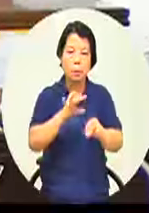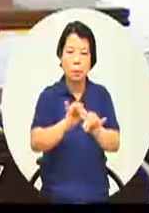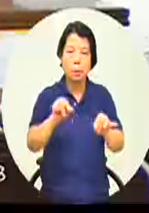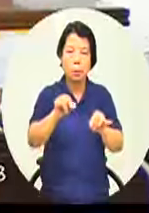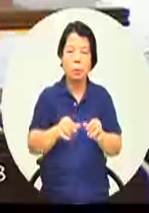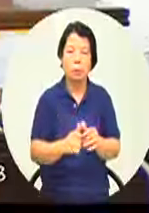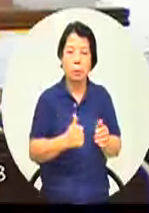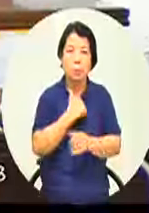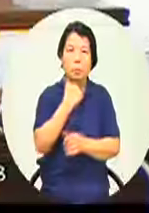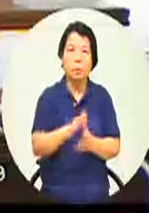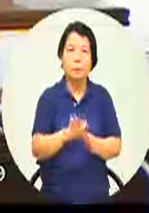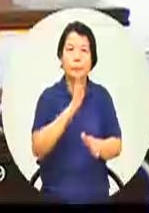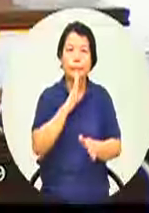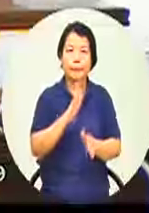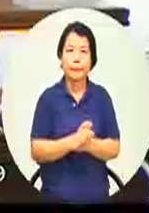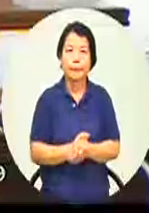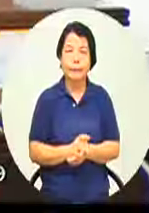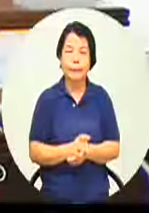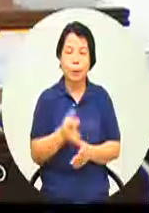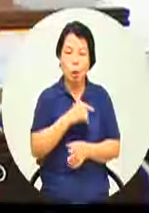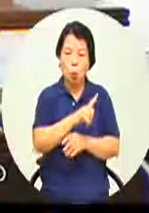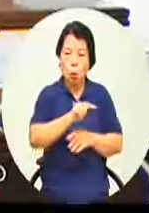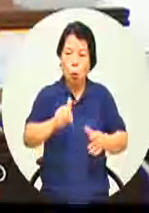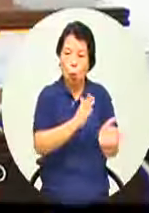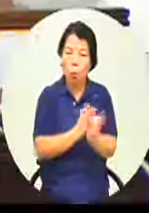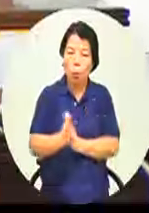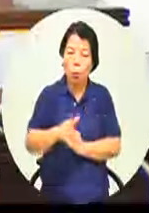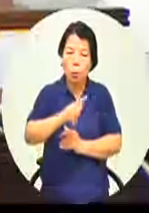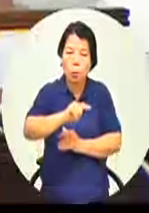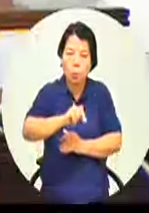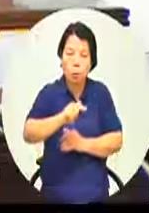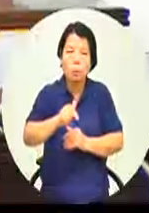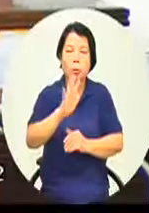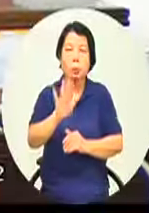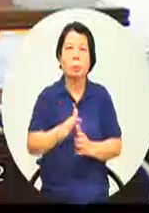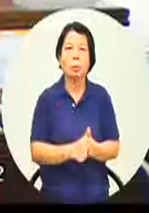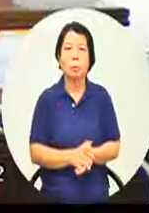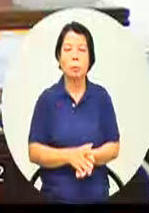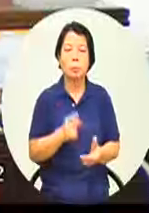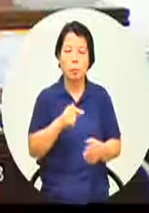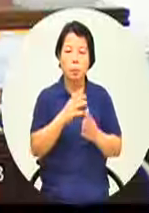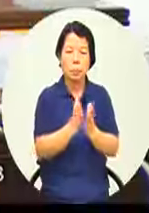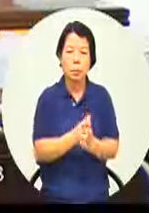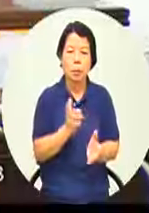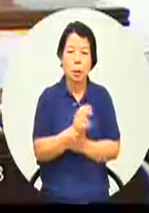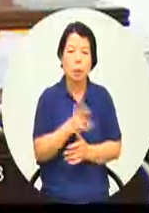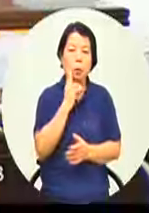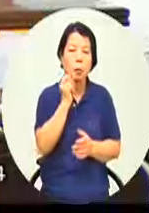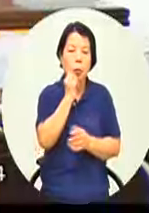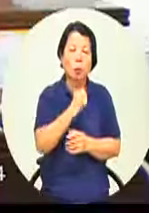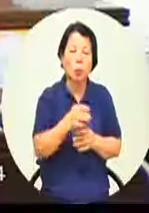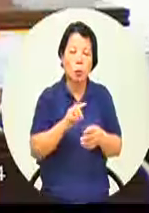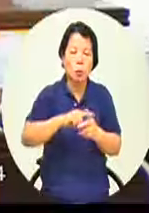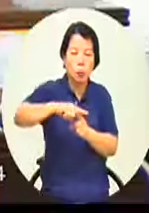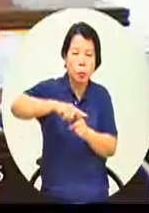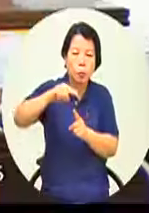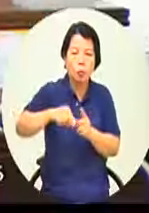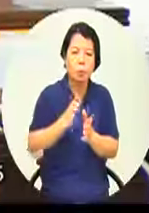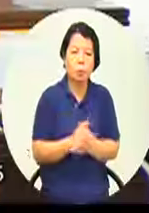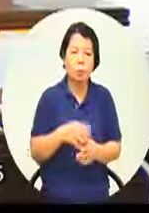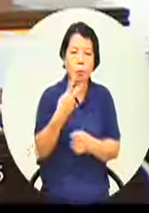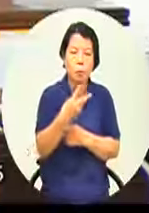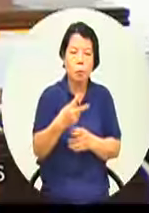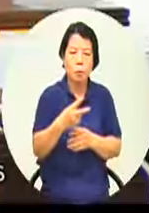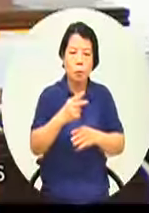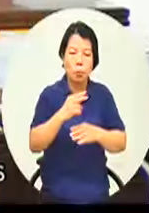实呢它是有一些物理的东西，它是有一个矿物质的晶带负电形成的双